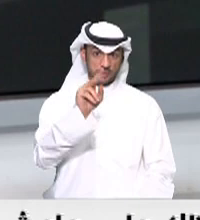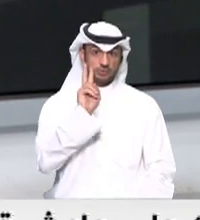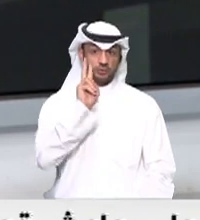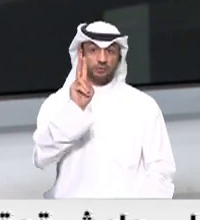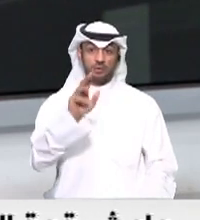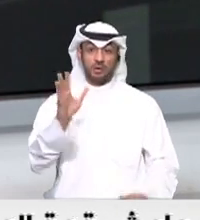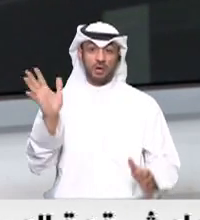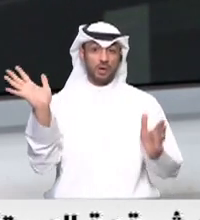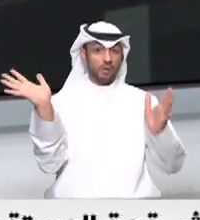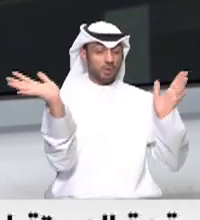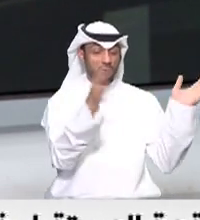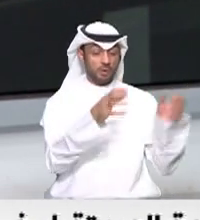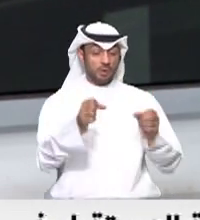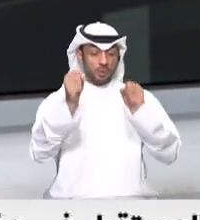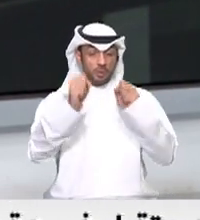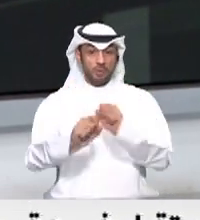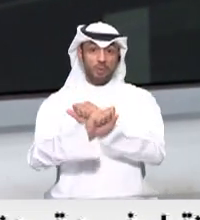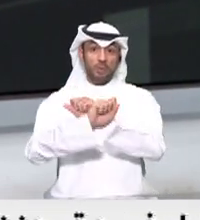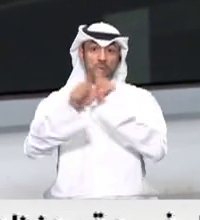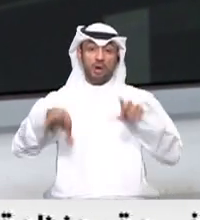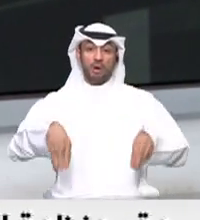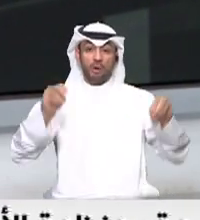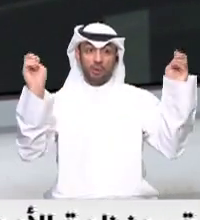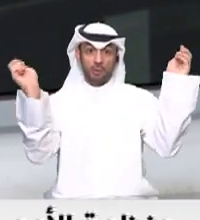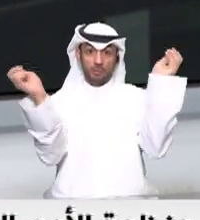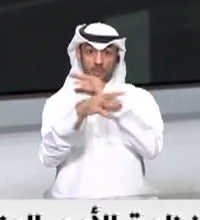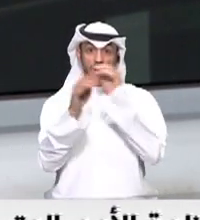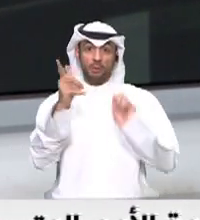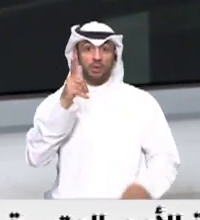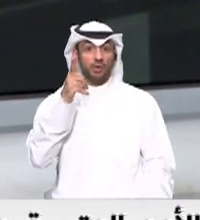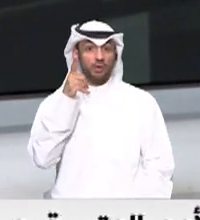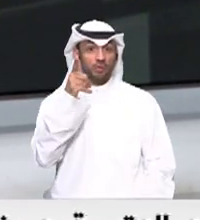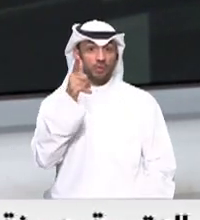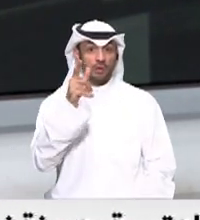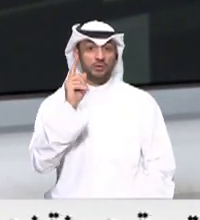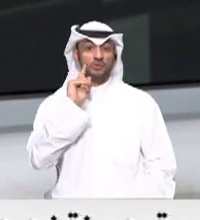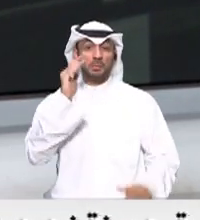ملحوظ في سرعه الرياح وغبار مثار خلال النهار ويترسب تدريجيا خلال المساء